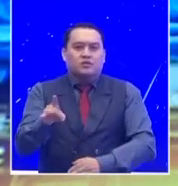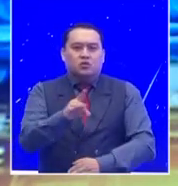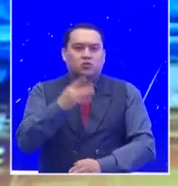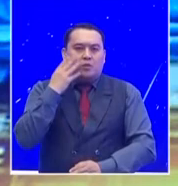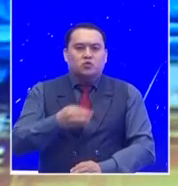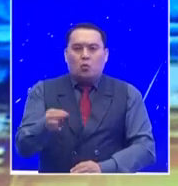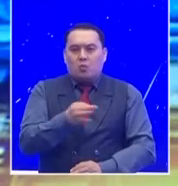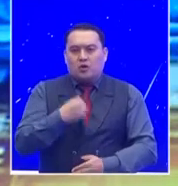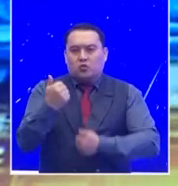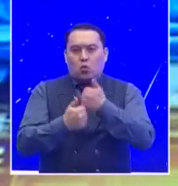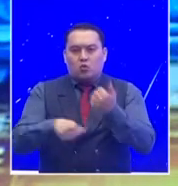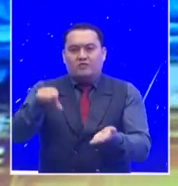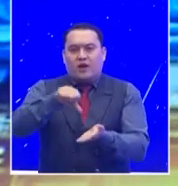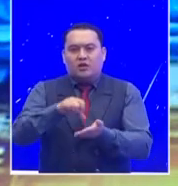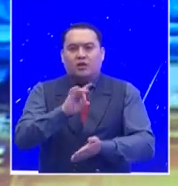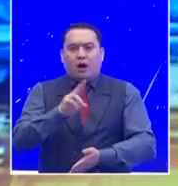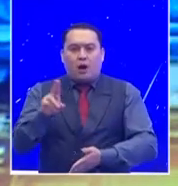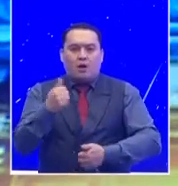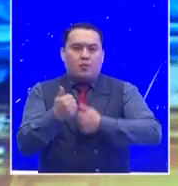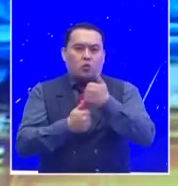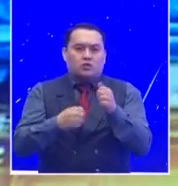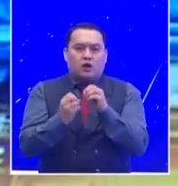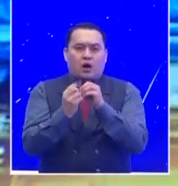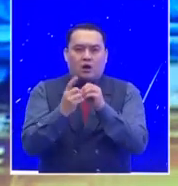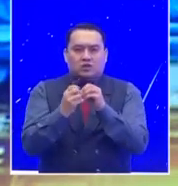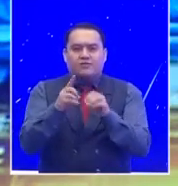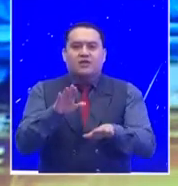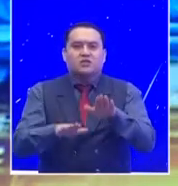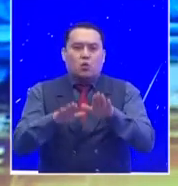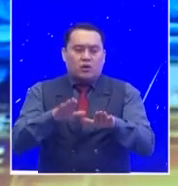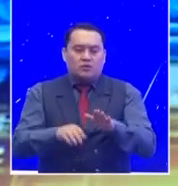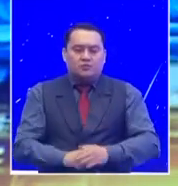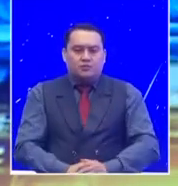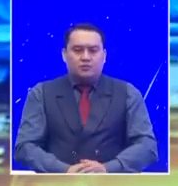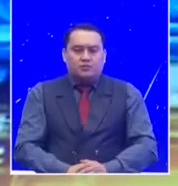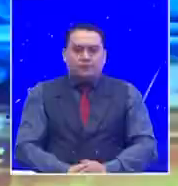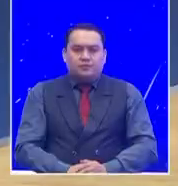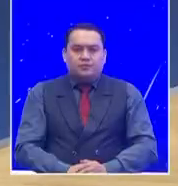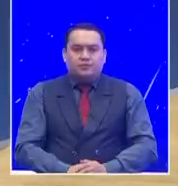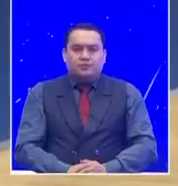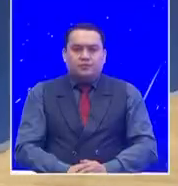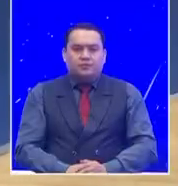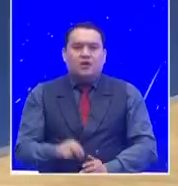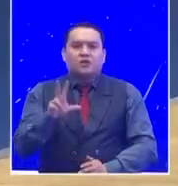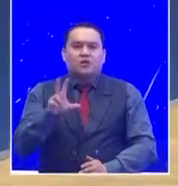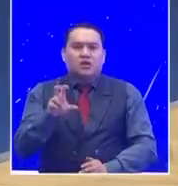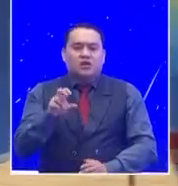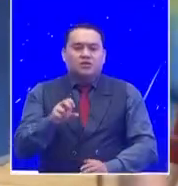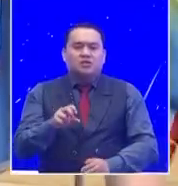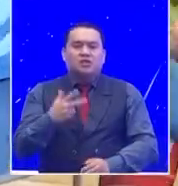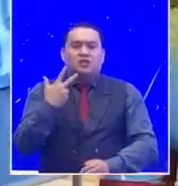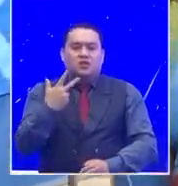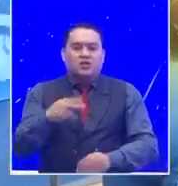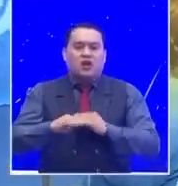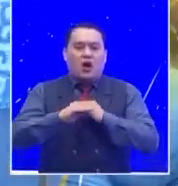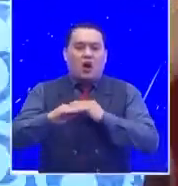Семиречья оспорят право выступить на республиканском первенстве в 11 весовых категориях. 300 участников, 3 ковра и